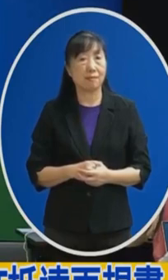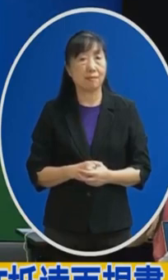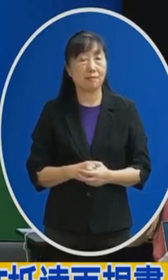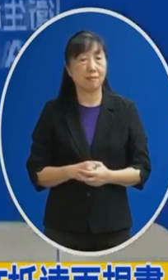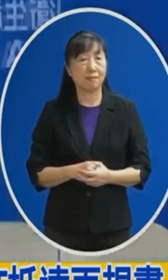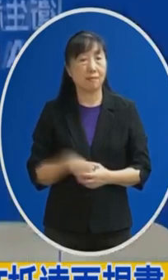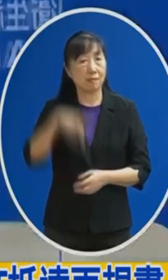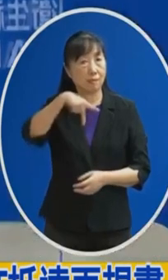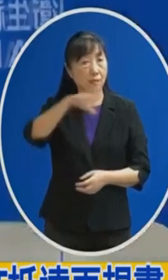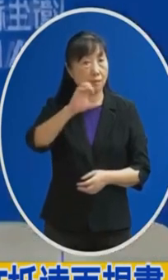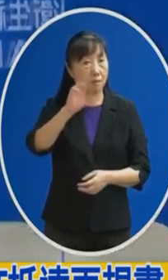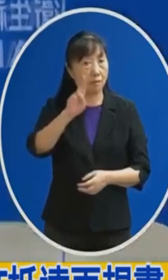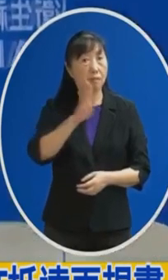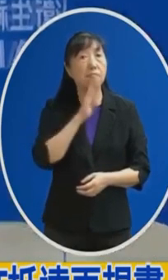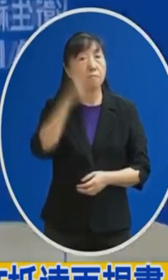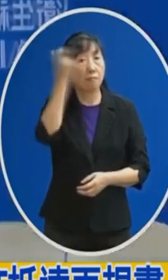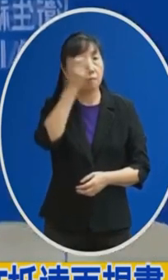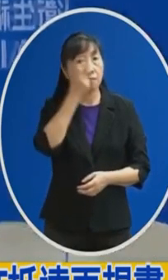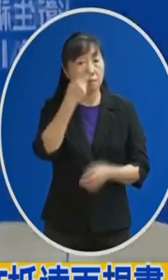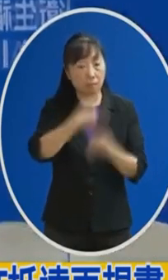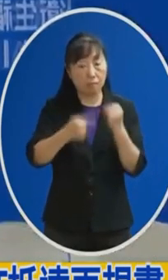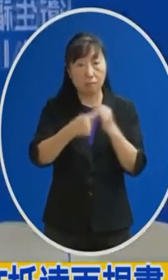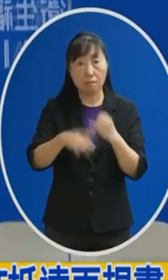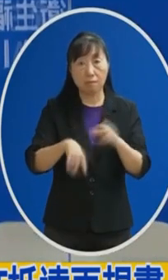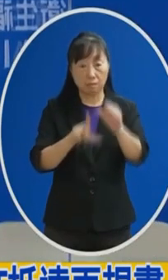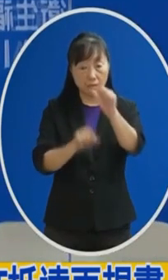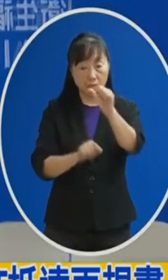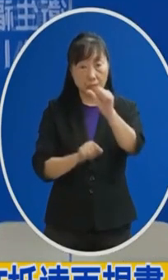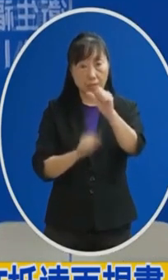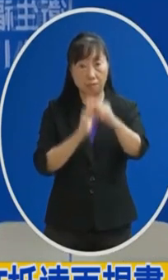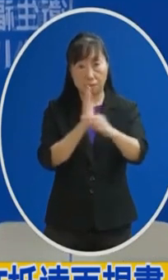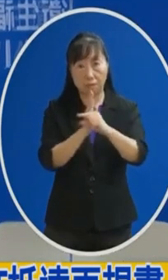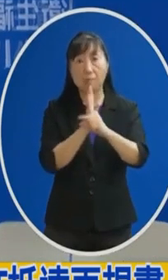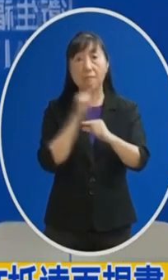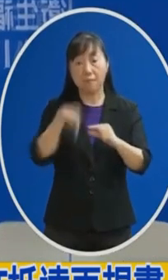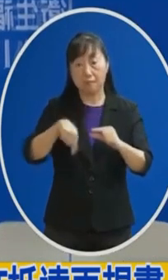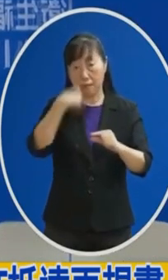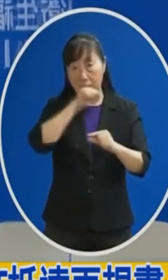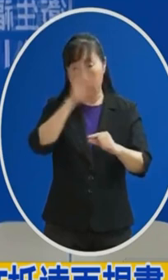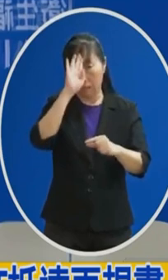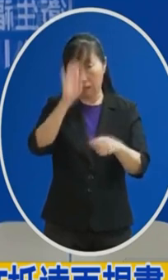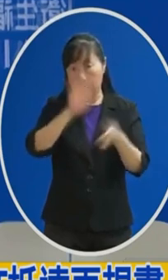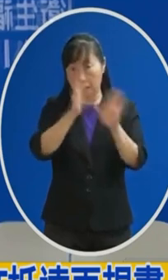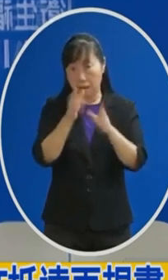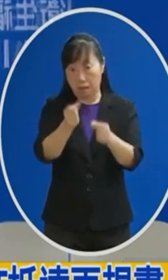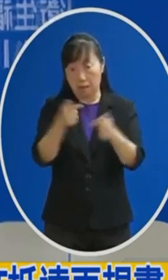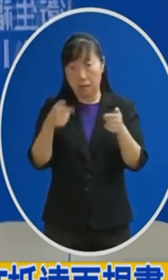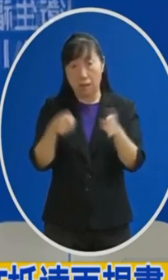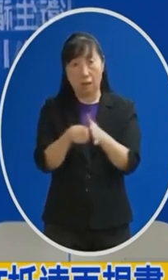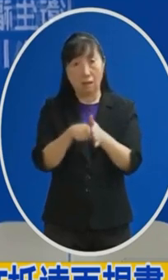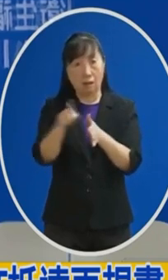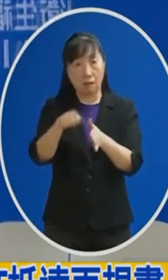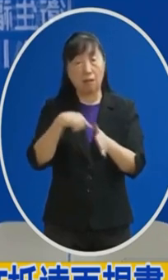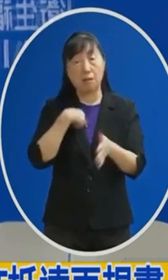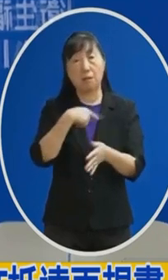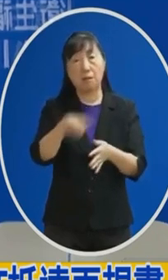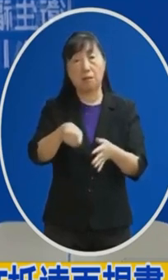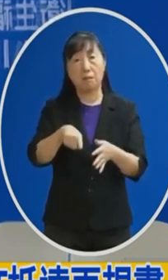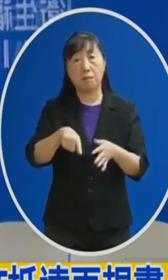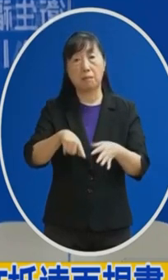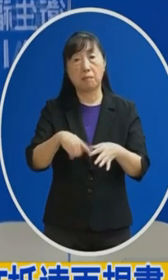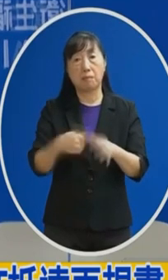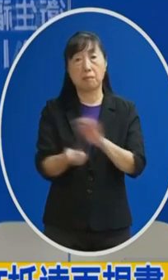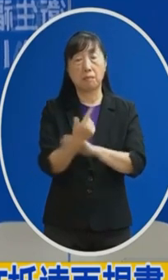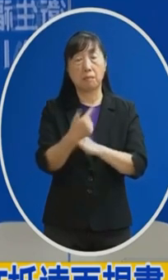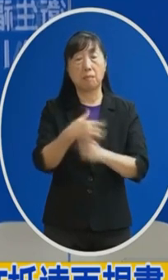PCR 检验量能的部分是我们在五月中开始的本土疫情当中哈，有快速的去扩充国内这个高通量